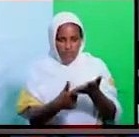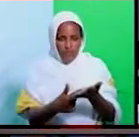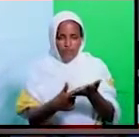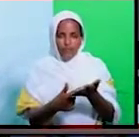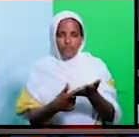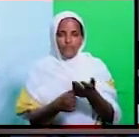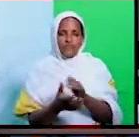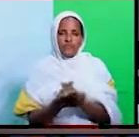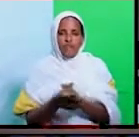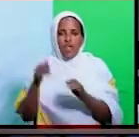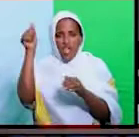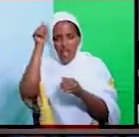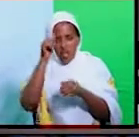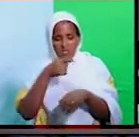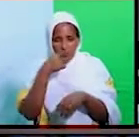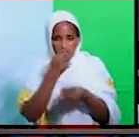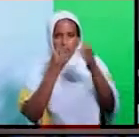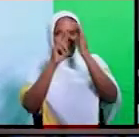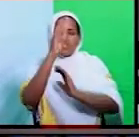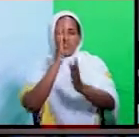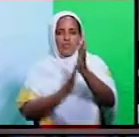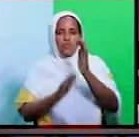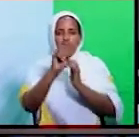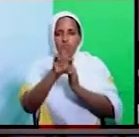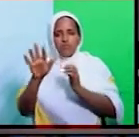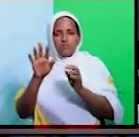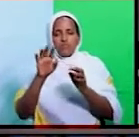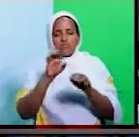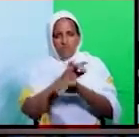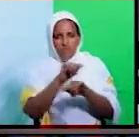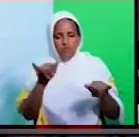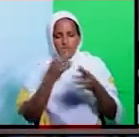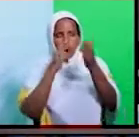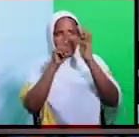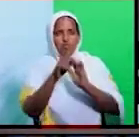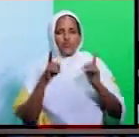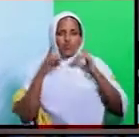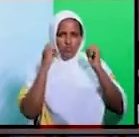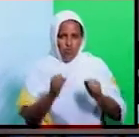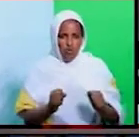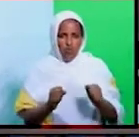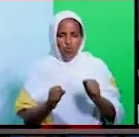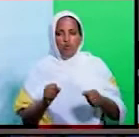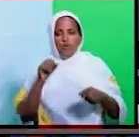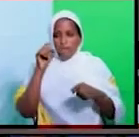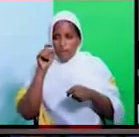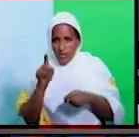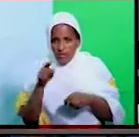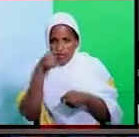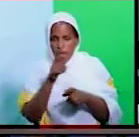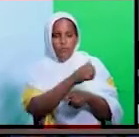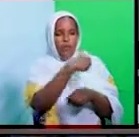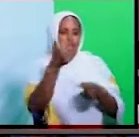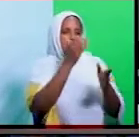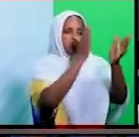አውቀን ፍጹም በተሰበረ ልቡናና በትህትና መቅረብ ያስፈልጋል። እንዲህ ሲሆን ነው እግዚአብሔር የቃሉን ሐሳብ